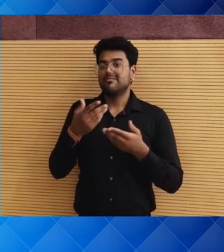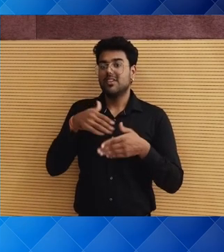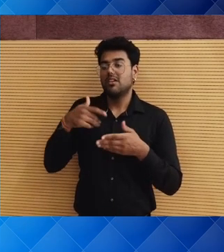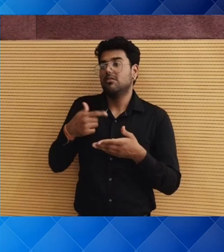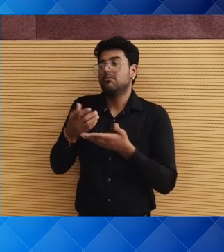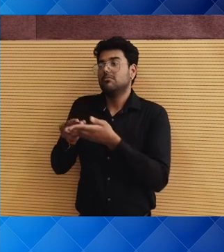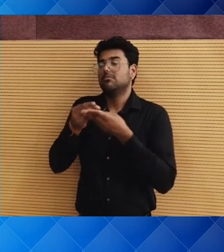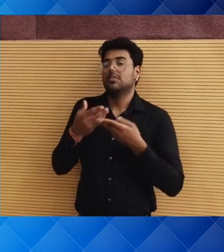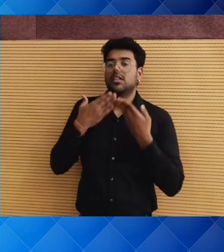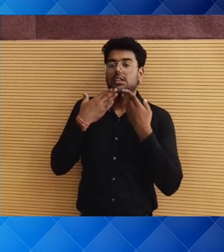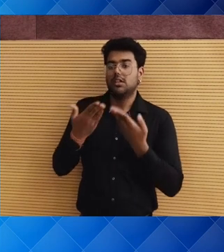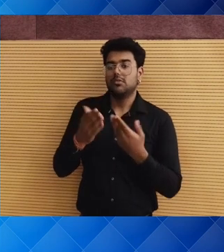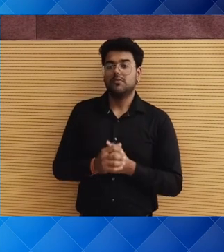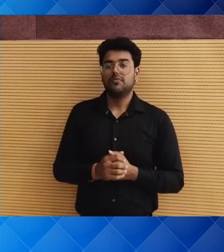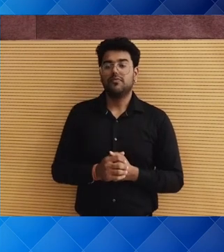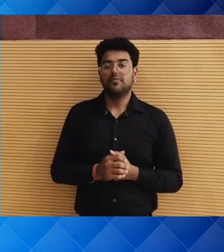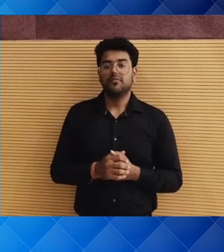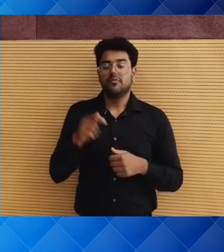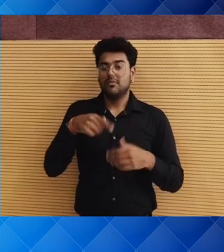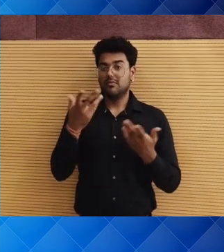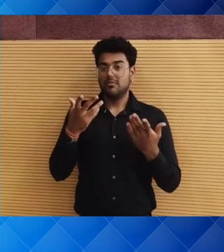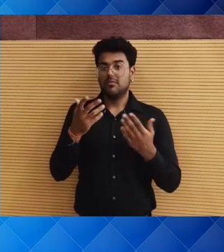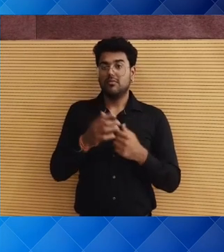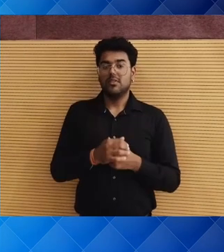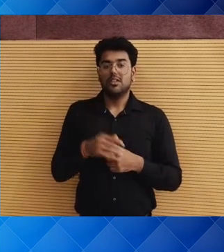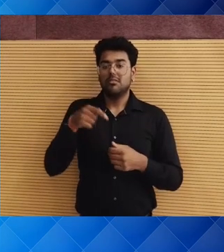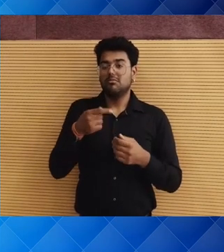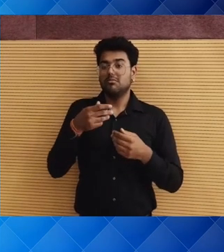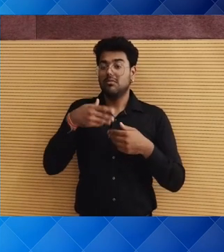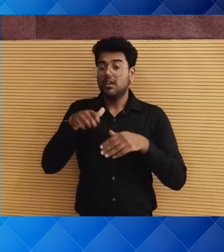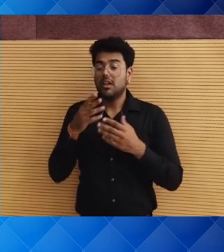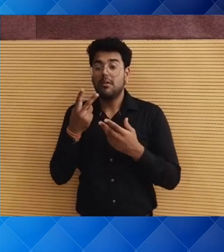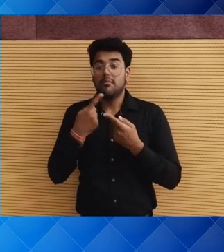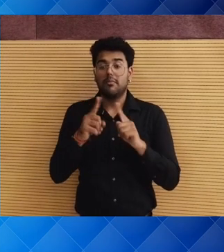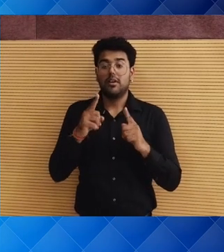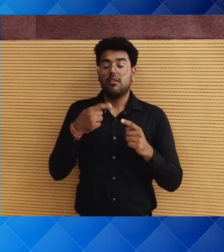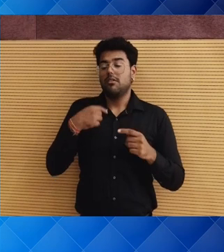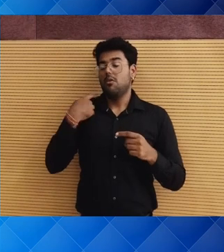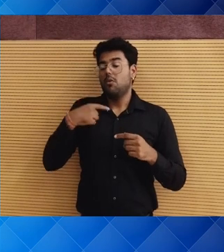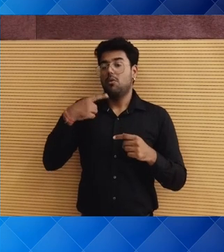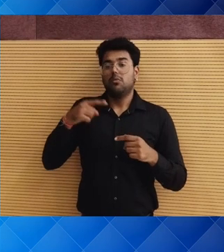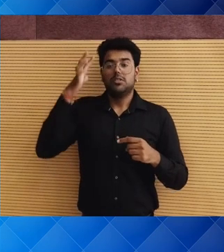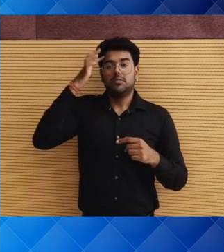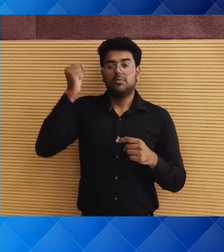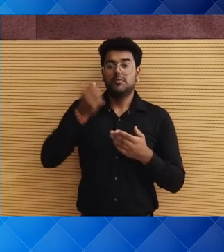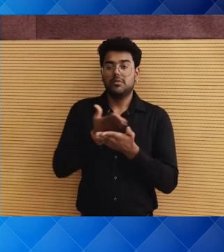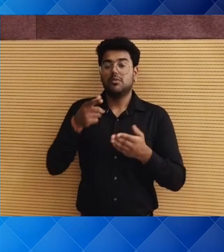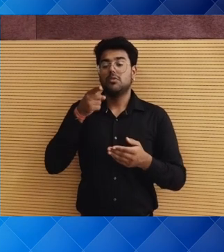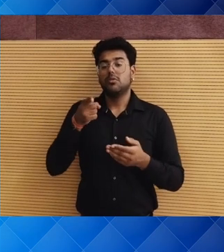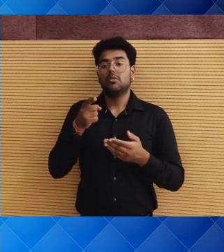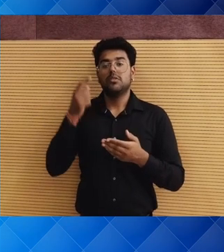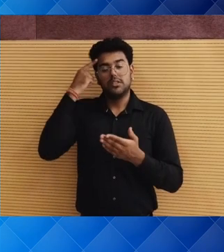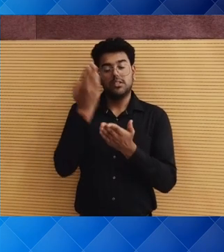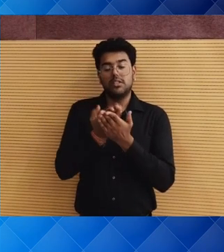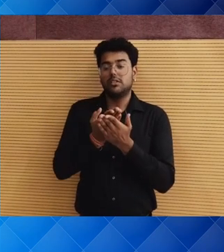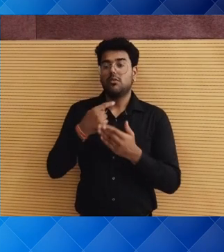बहुत धन्यवाद करता हूँ मैडम। आपका मार्गदर्शन, भले ही आप सेवानिवृत्ति ले रही हैं पर हम आपको हमेशा याद करेंगे, आपका सहयोग लेंगे मैडम।